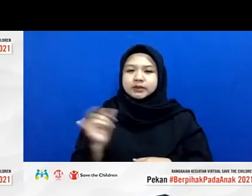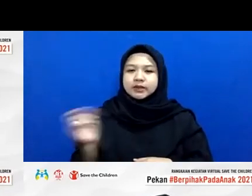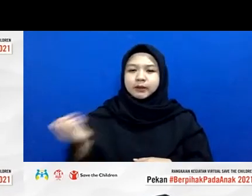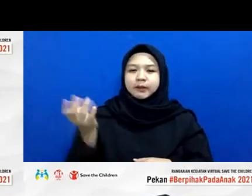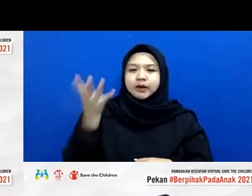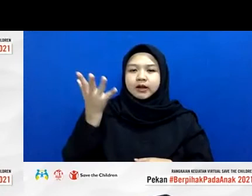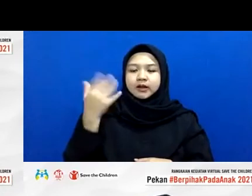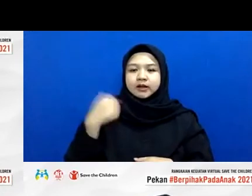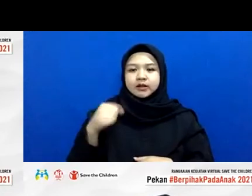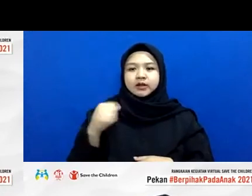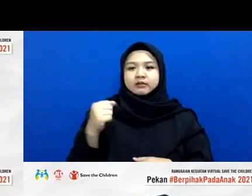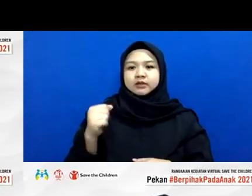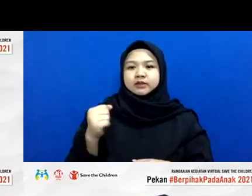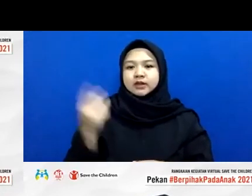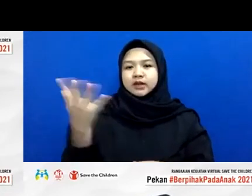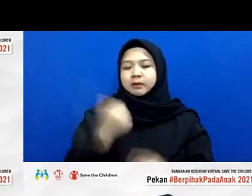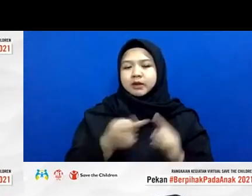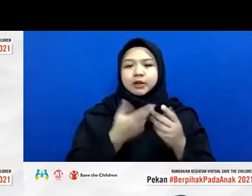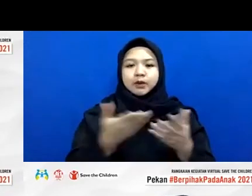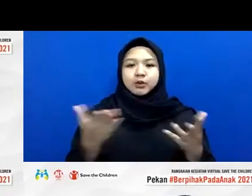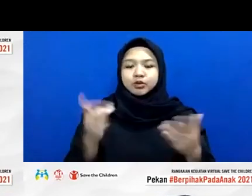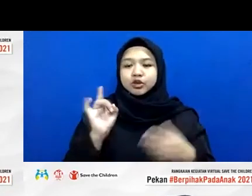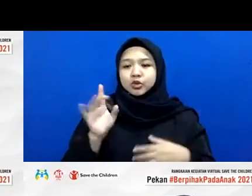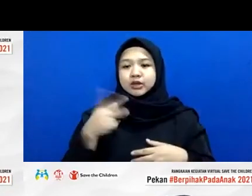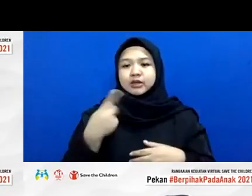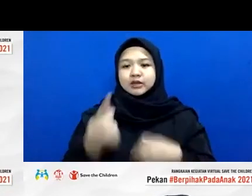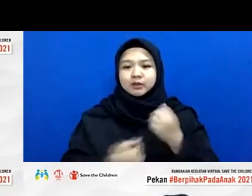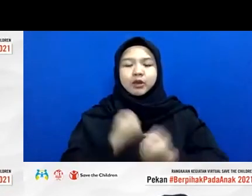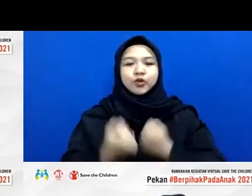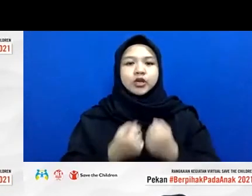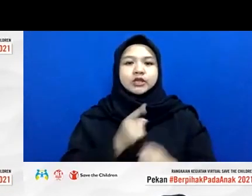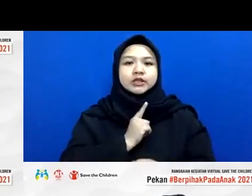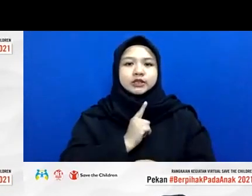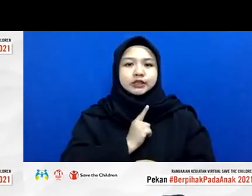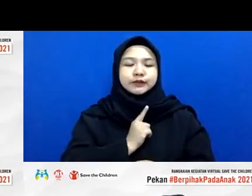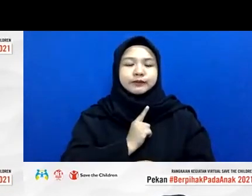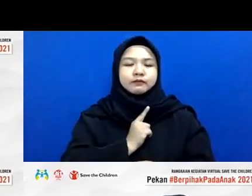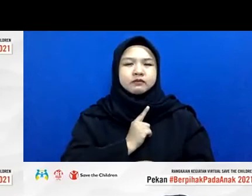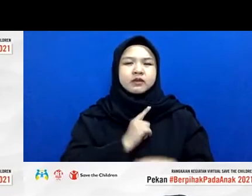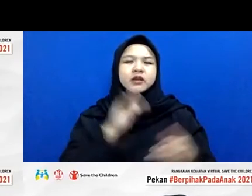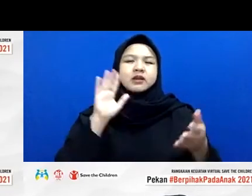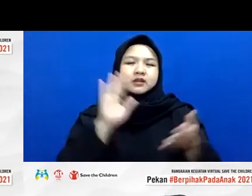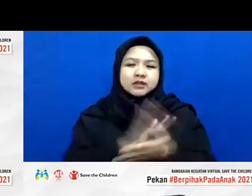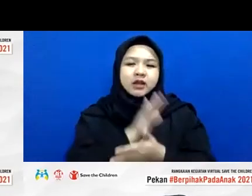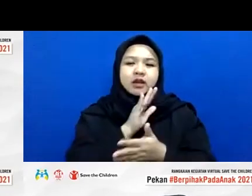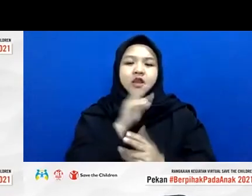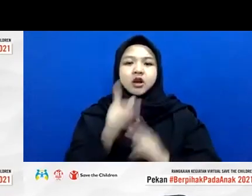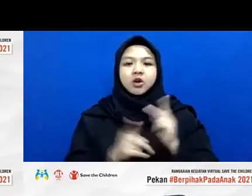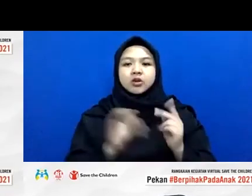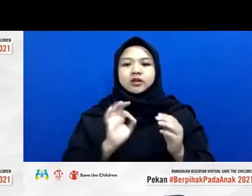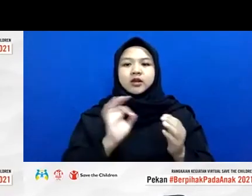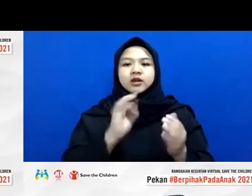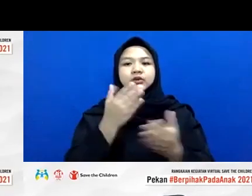bisa didapatkan dari manapun kecuali kita melakukannya sendiri. Dan sangat sayang sekali jika tidak